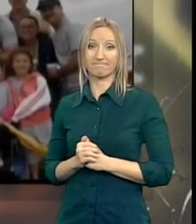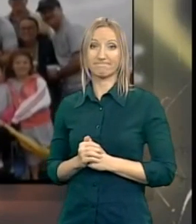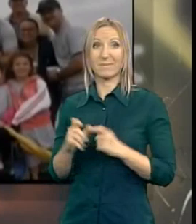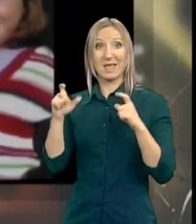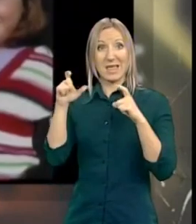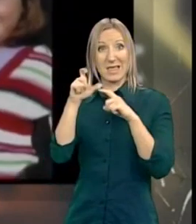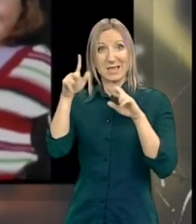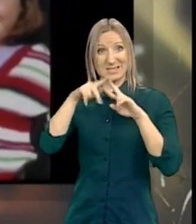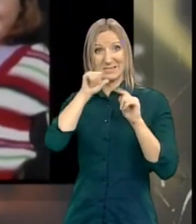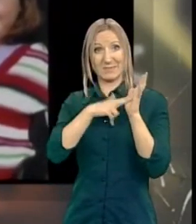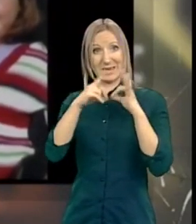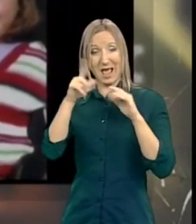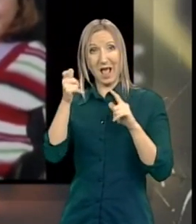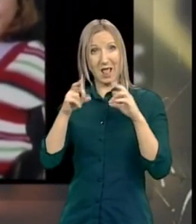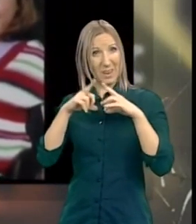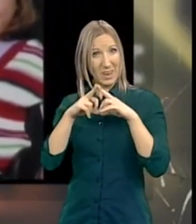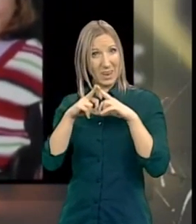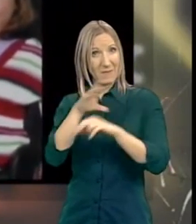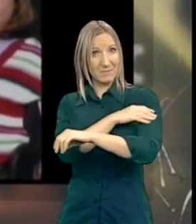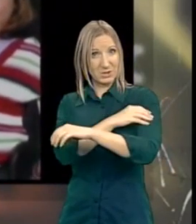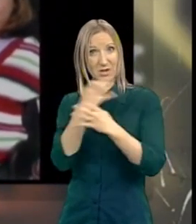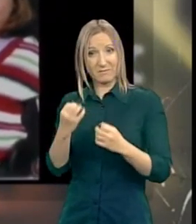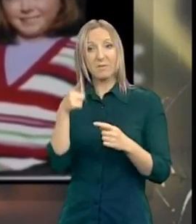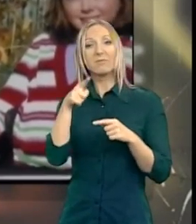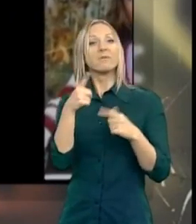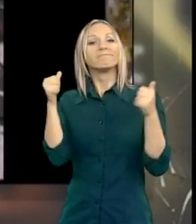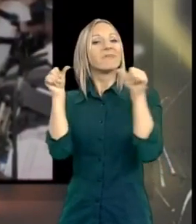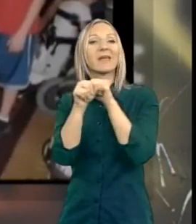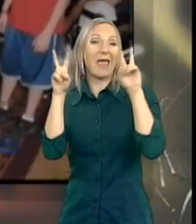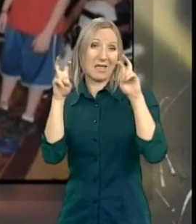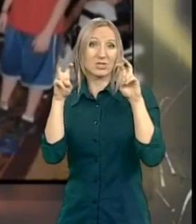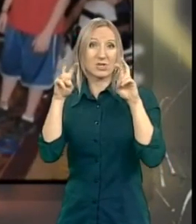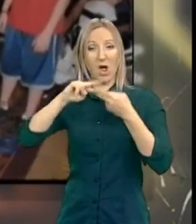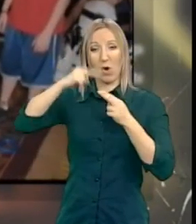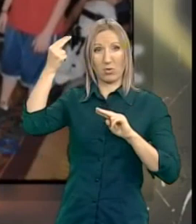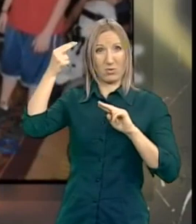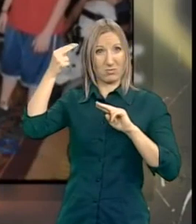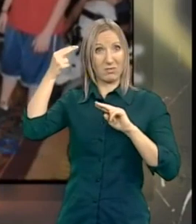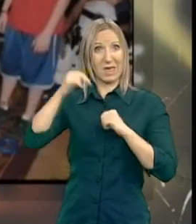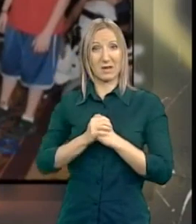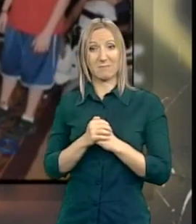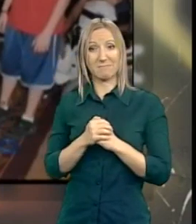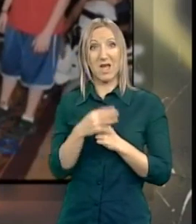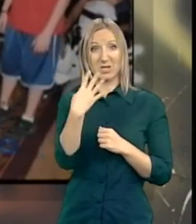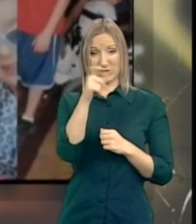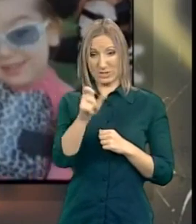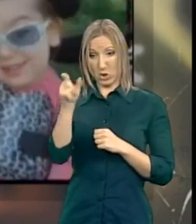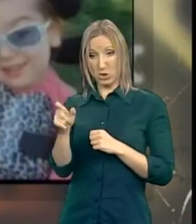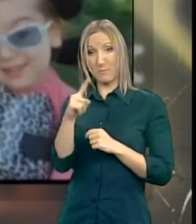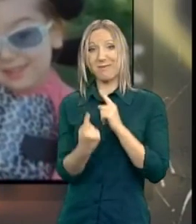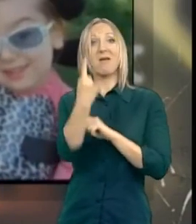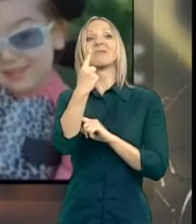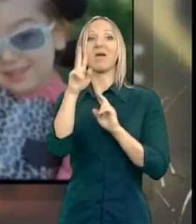Spinalna mišićna atrofija nastaje zbog greške u jednom kromozomu gena. Otprilike jedna od 40 osoba ima takvu mutaciju u